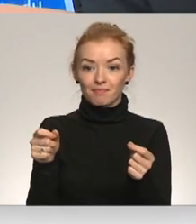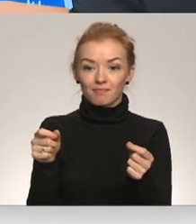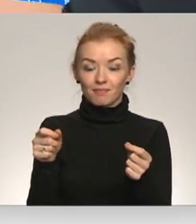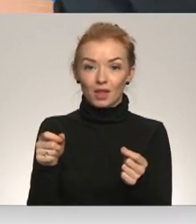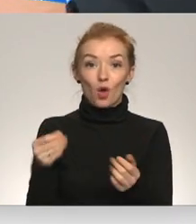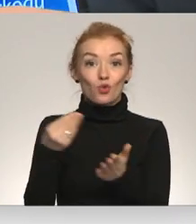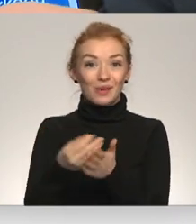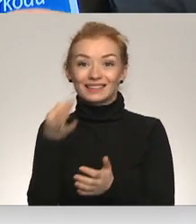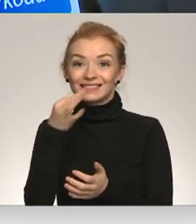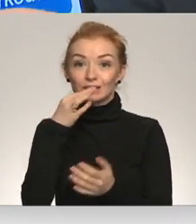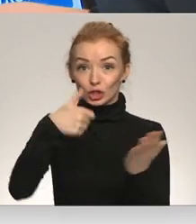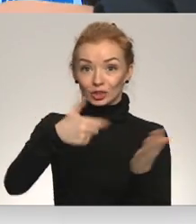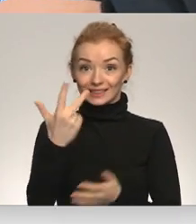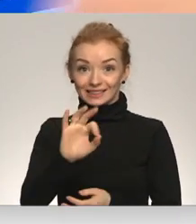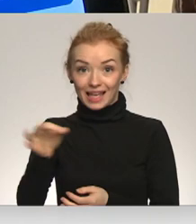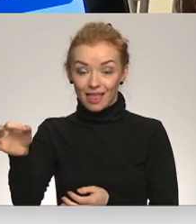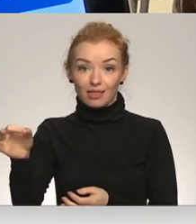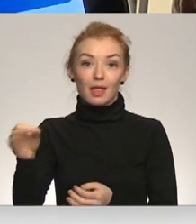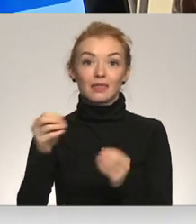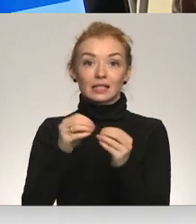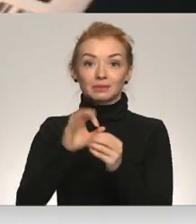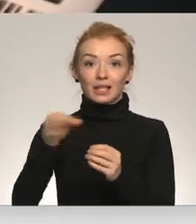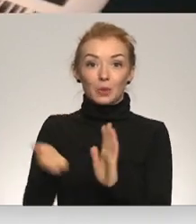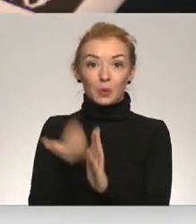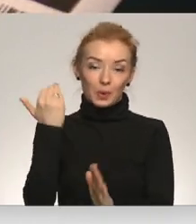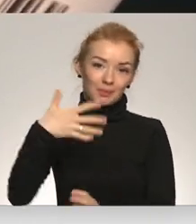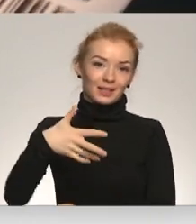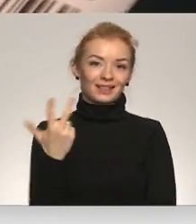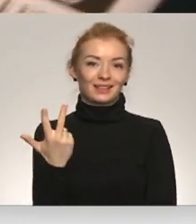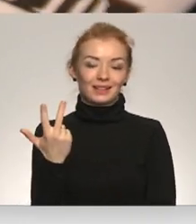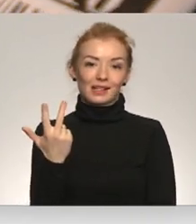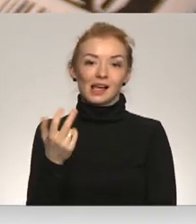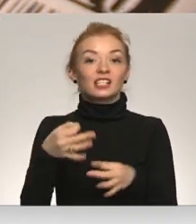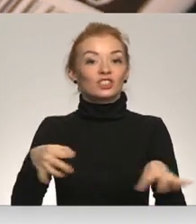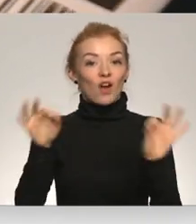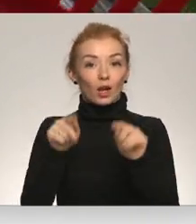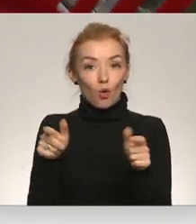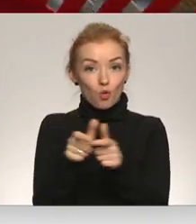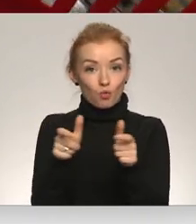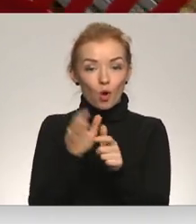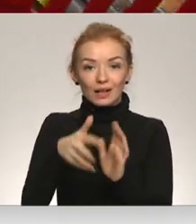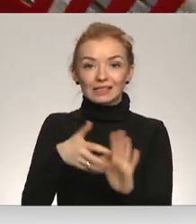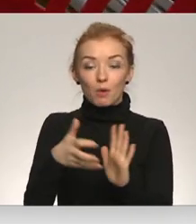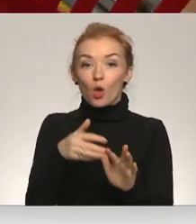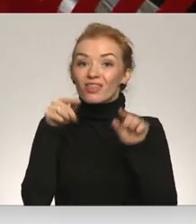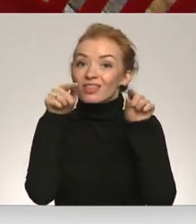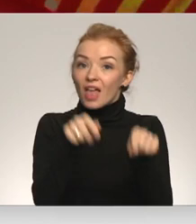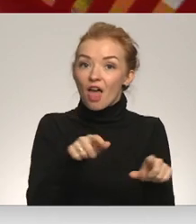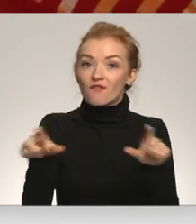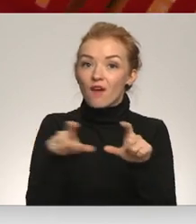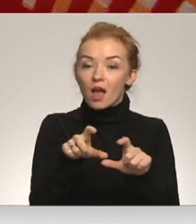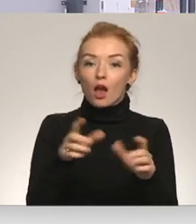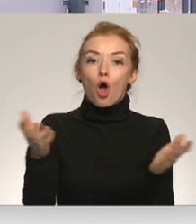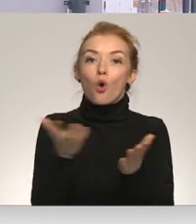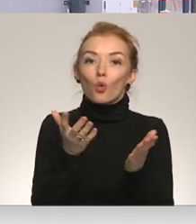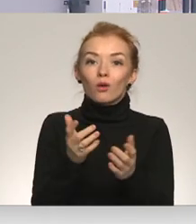paciņa maksāja 63 centi, tagad 53. Svarīgi, ka depozīta kuponu var izmantot tikai tajā veikala tīklā, kurā tas